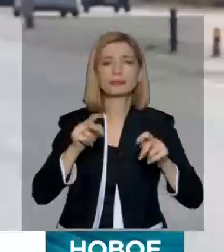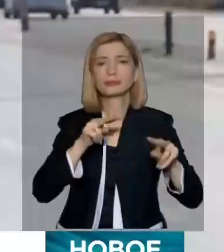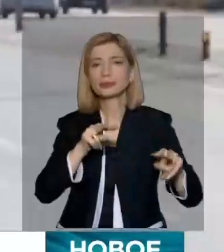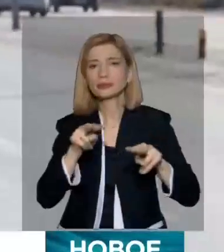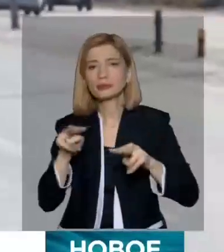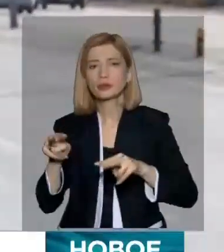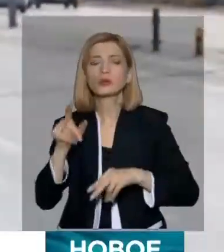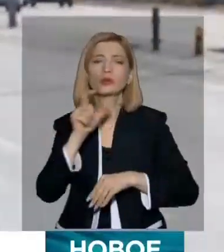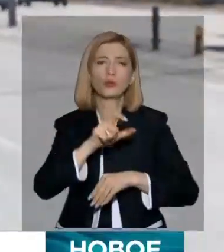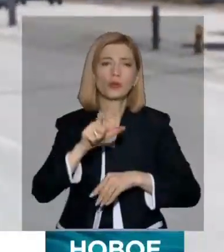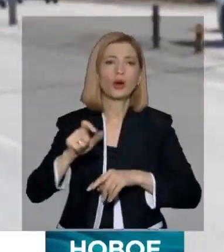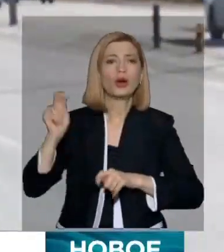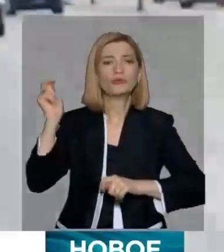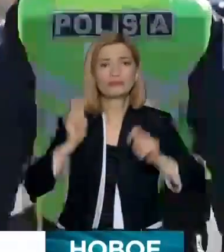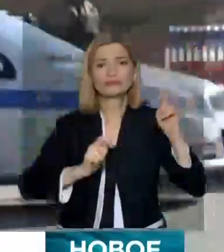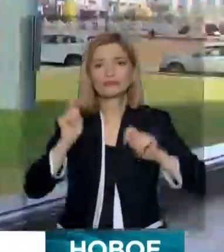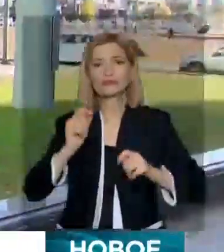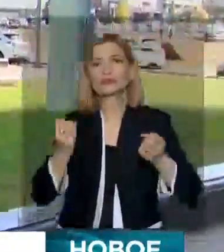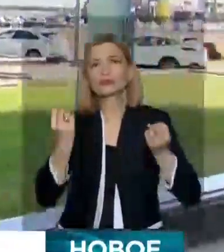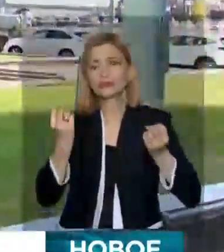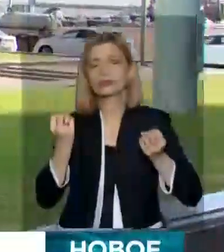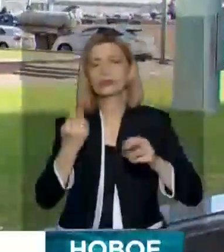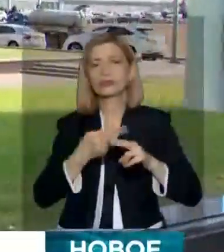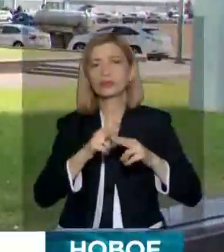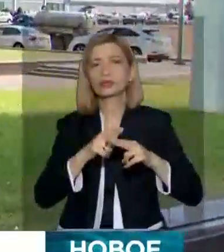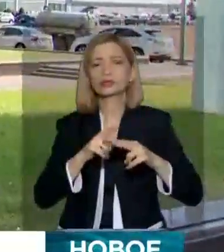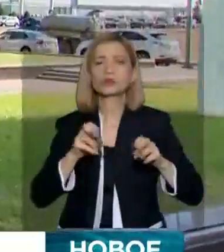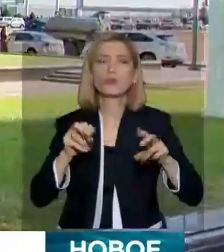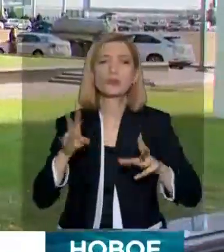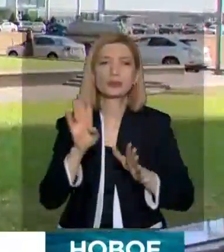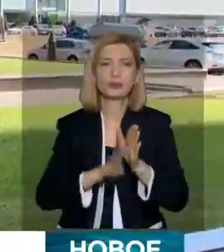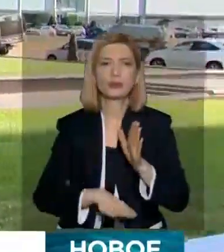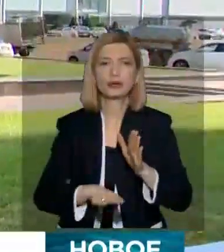лиц, прибывающих в столицу.